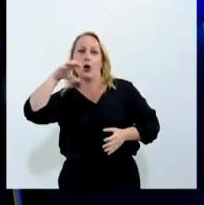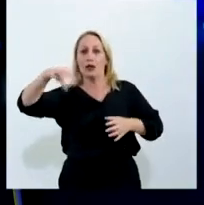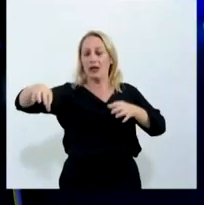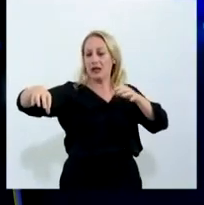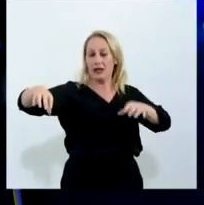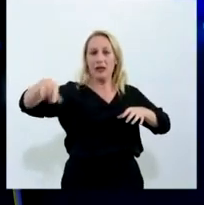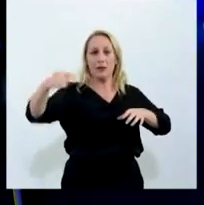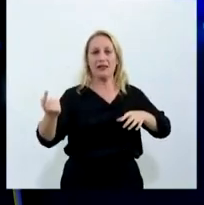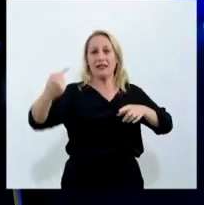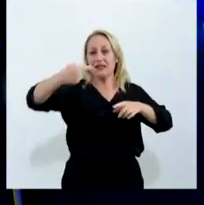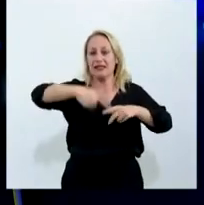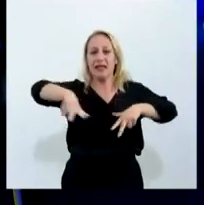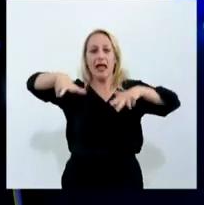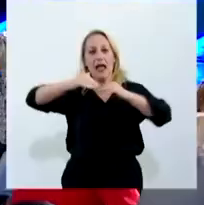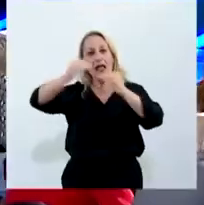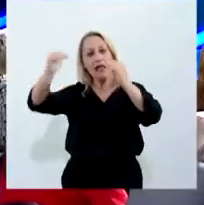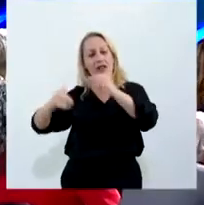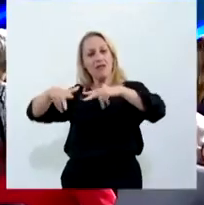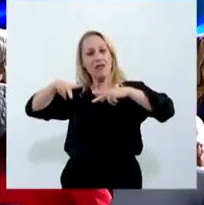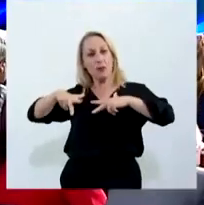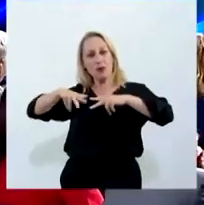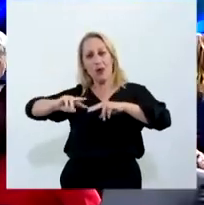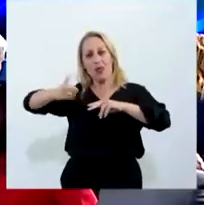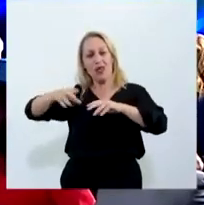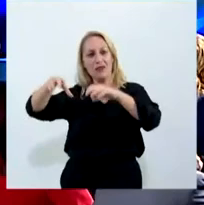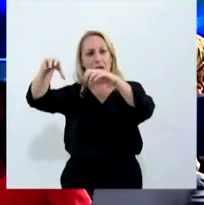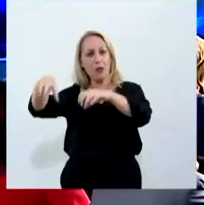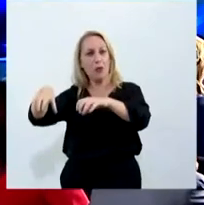Υφυπουργείο Μακεδονίας Θράκης?